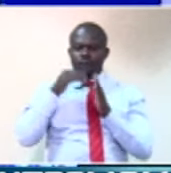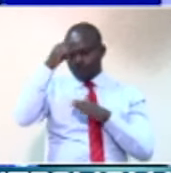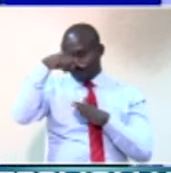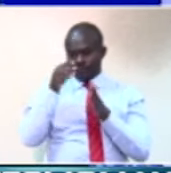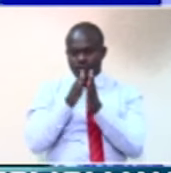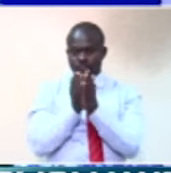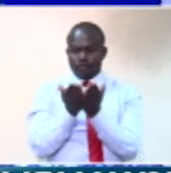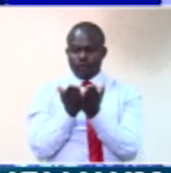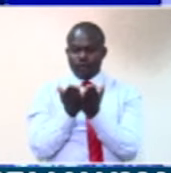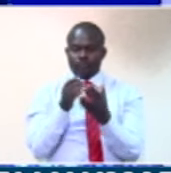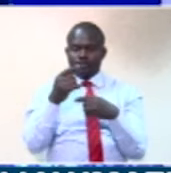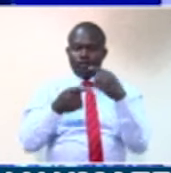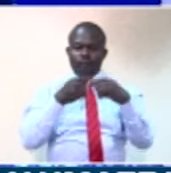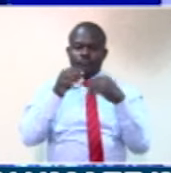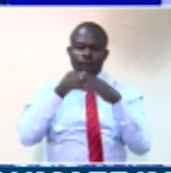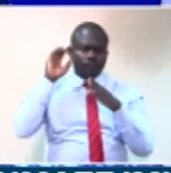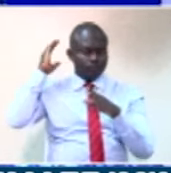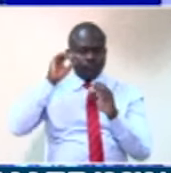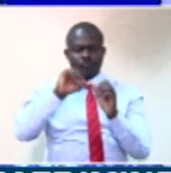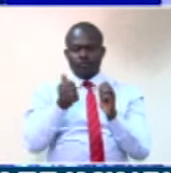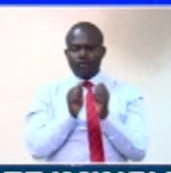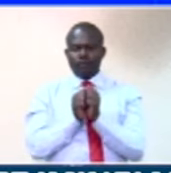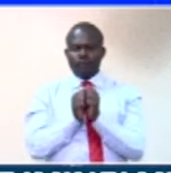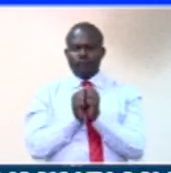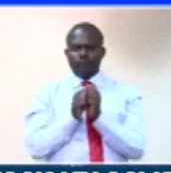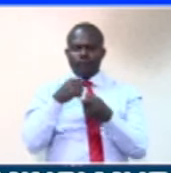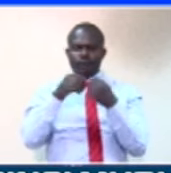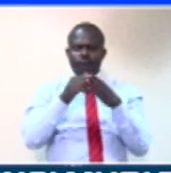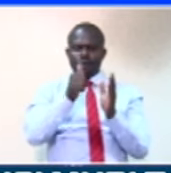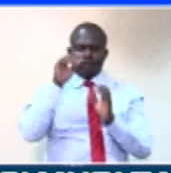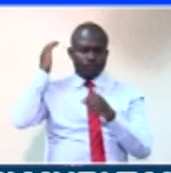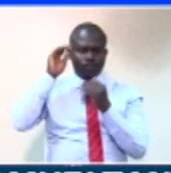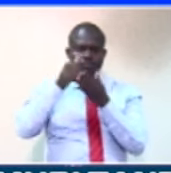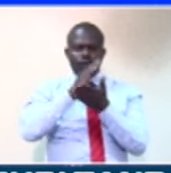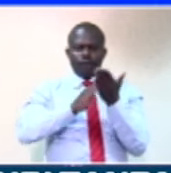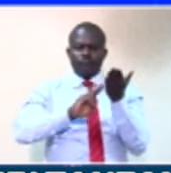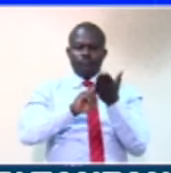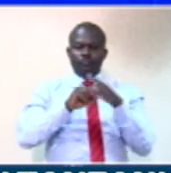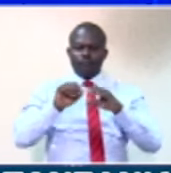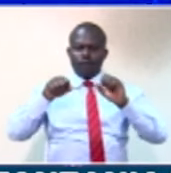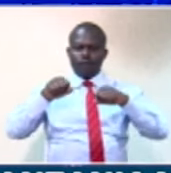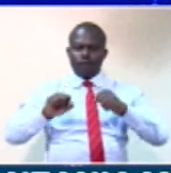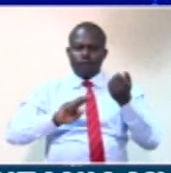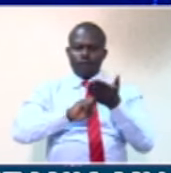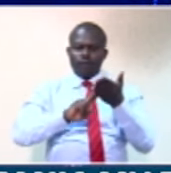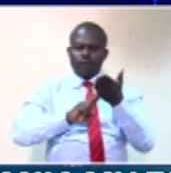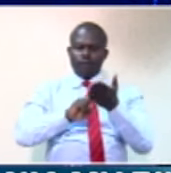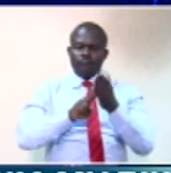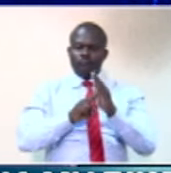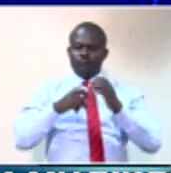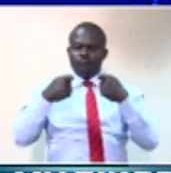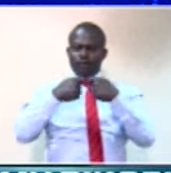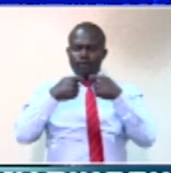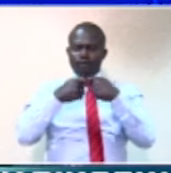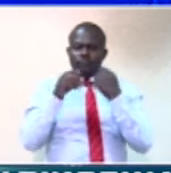ngo dukomereze no mu yandi makuru. Dukomeje n'andi makuru. Bamwe mu bakoresha moto zikoresha umuriro